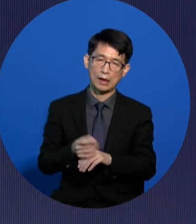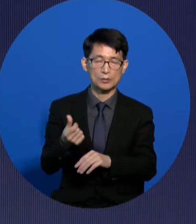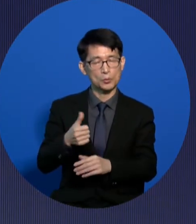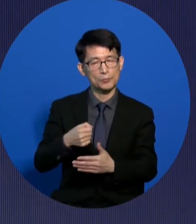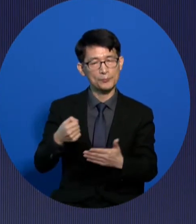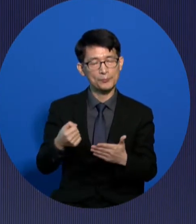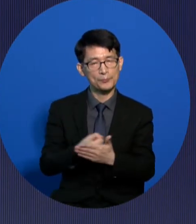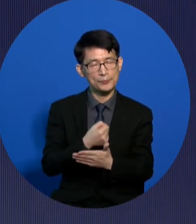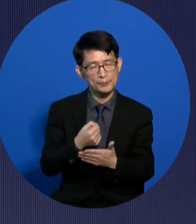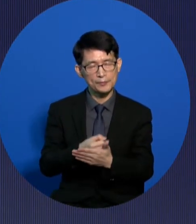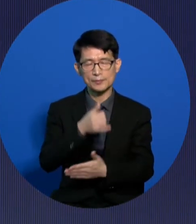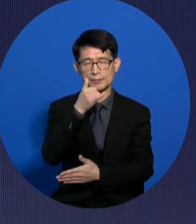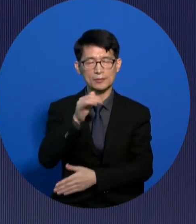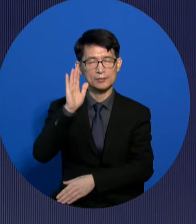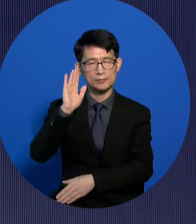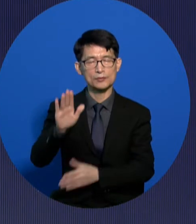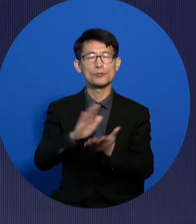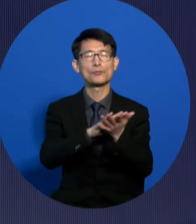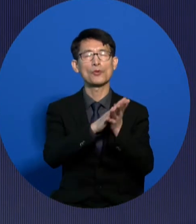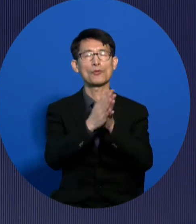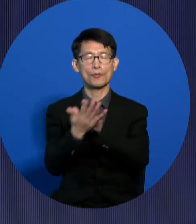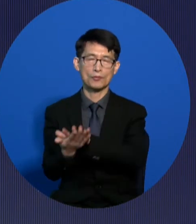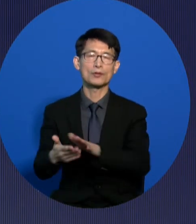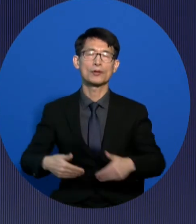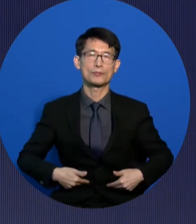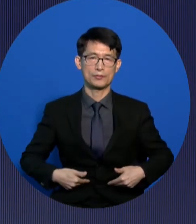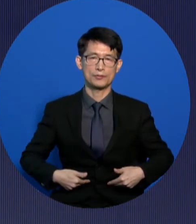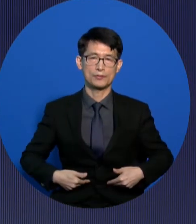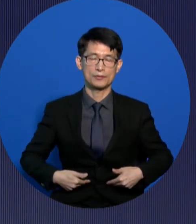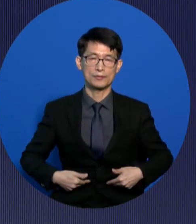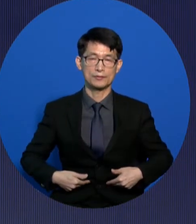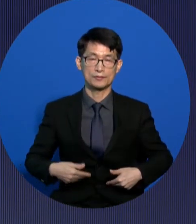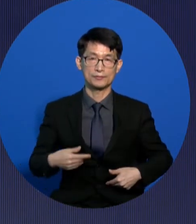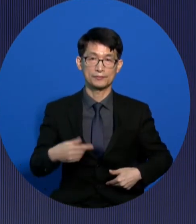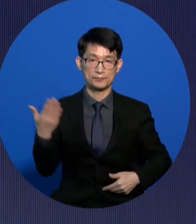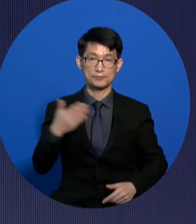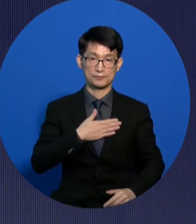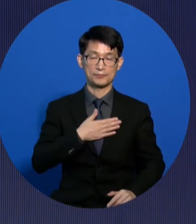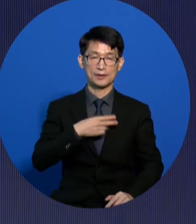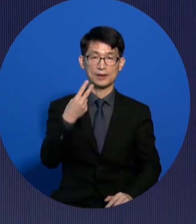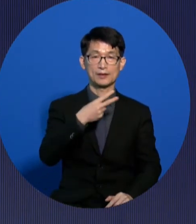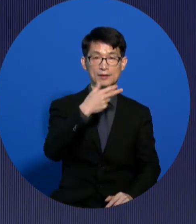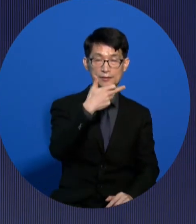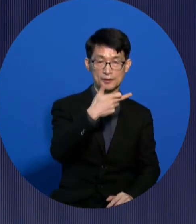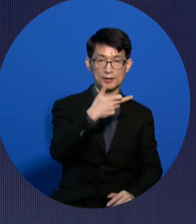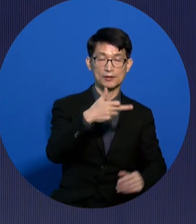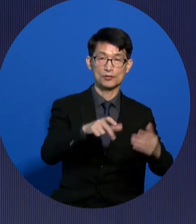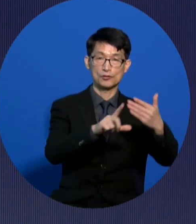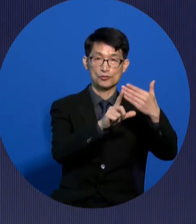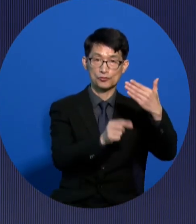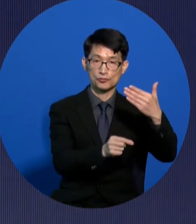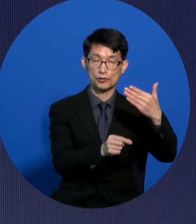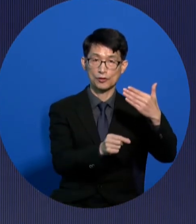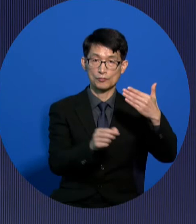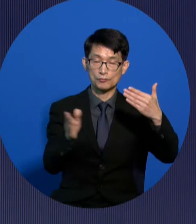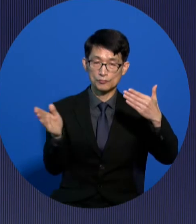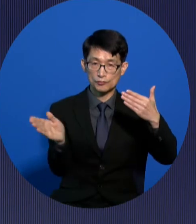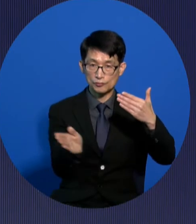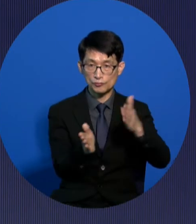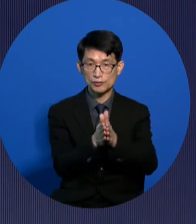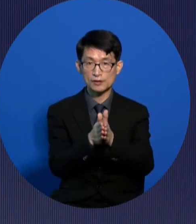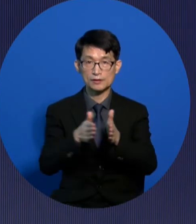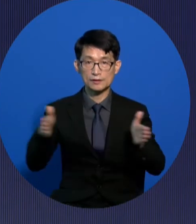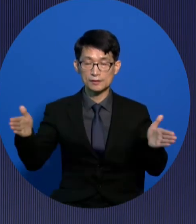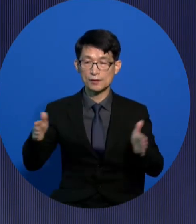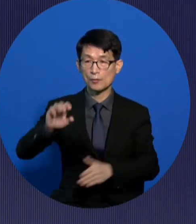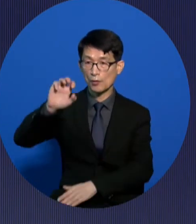그래서 변화해야 된다. 저는 2017년 9월부터 평창 올림픽이, 패럴림픽이 끝날 때까지